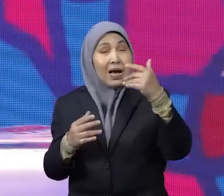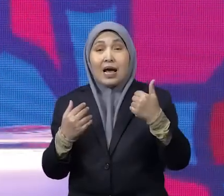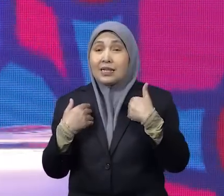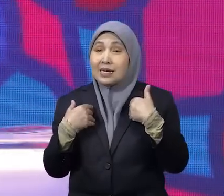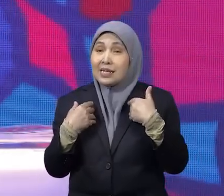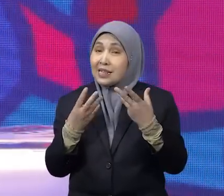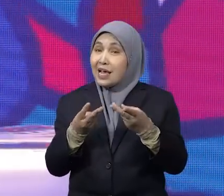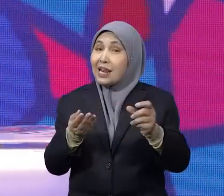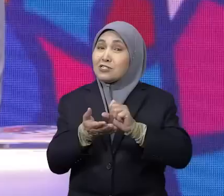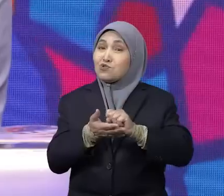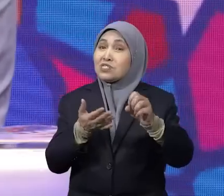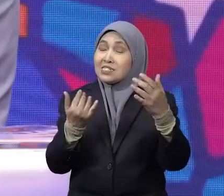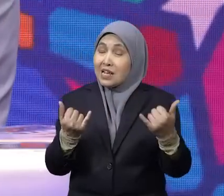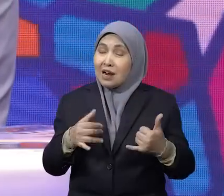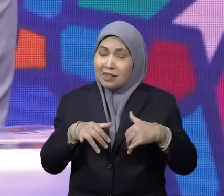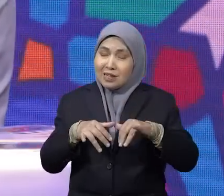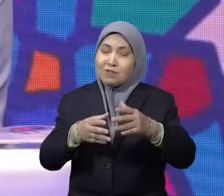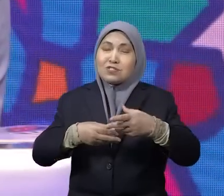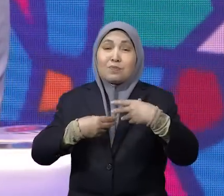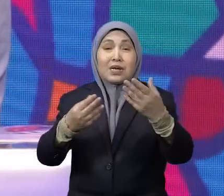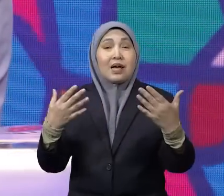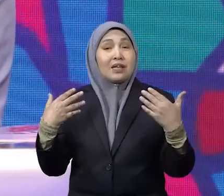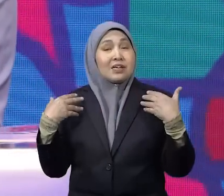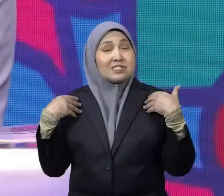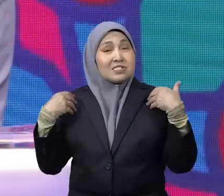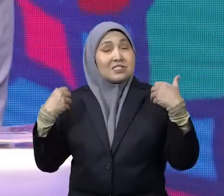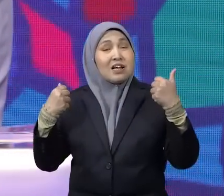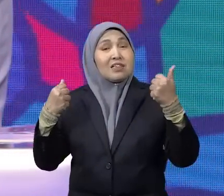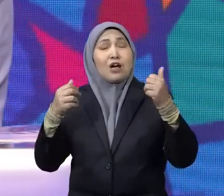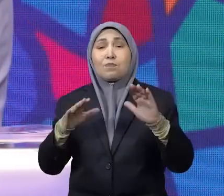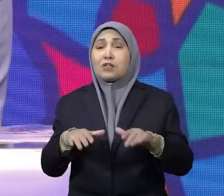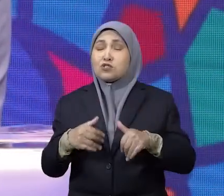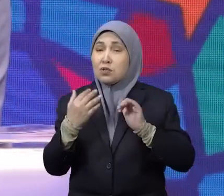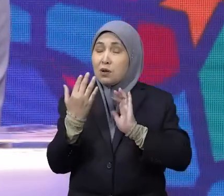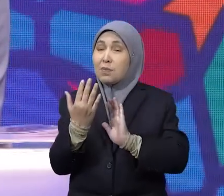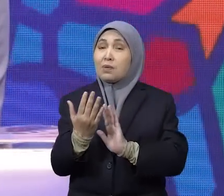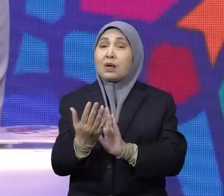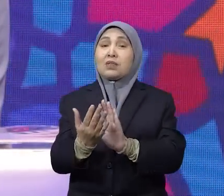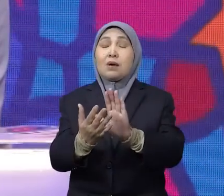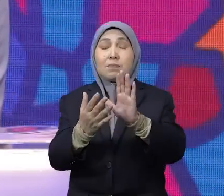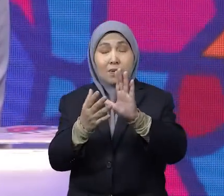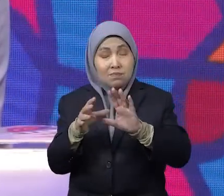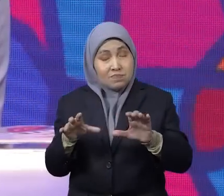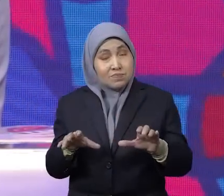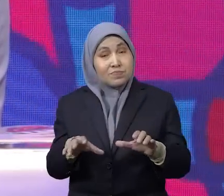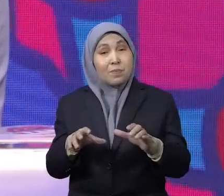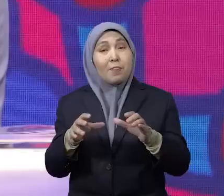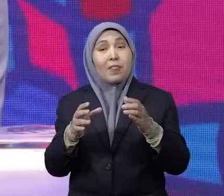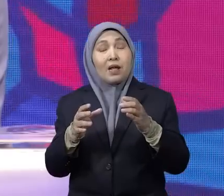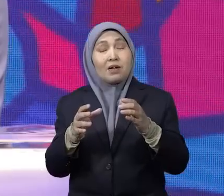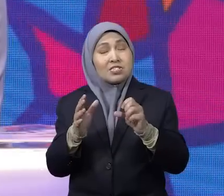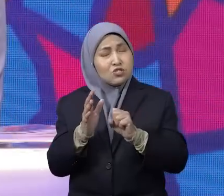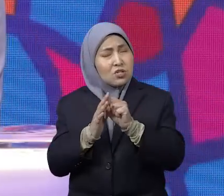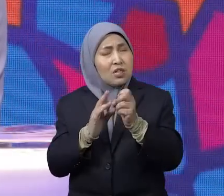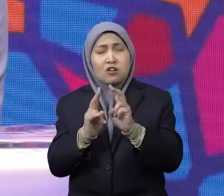di Tanah Suci sekarang ini terus dikurniakan kesihatan untuk menempuh ataupun untuk menjalani saat yang